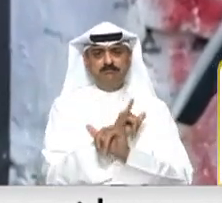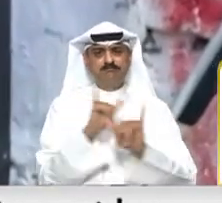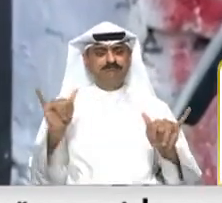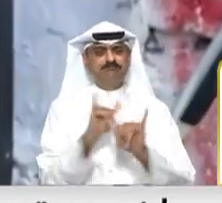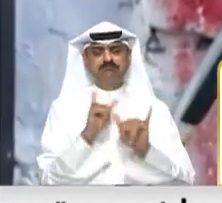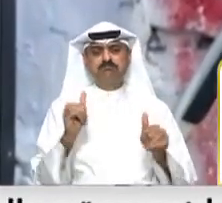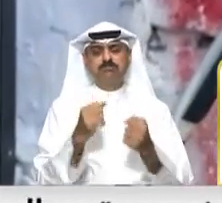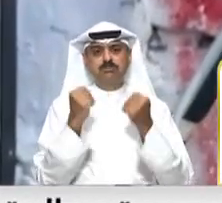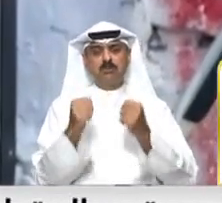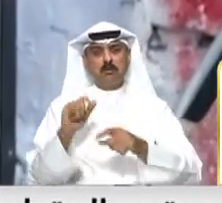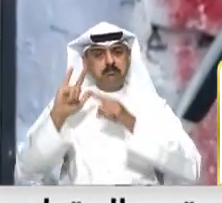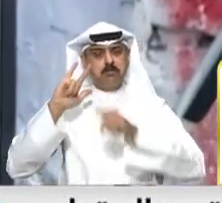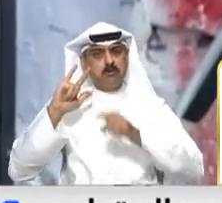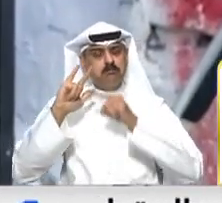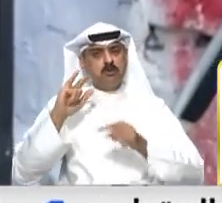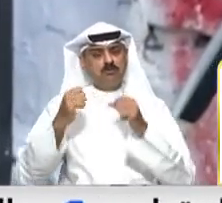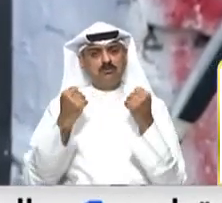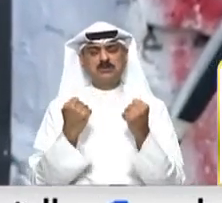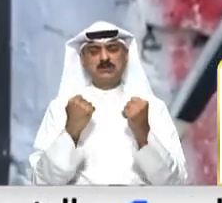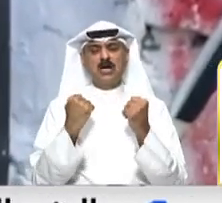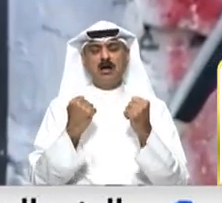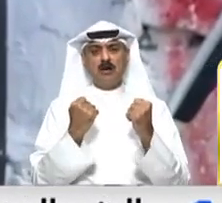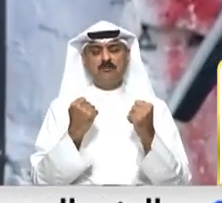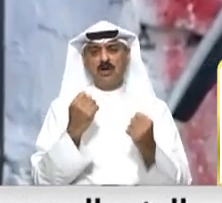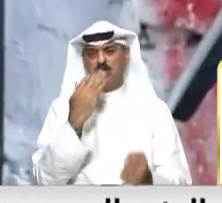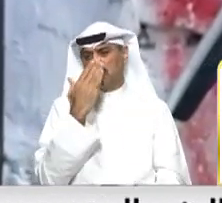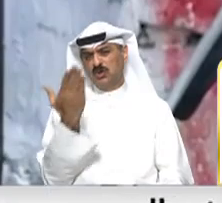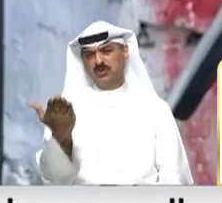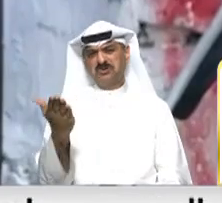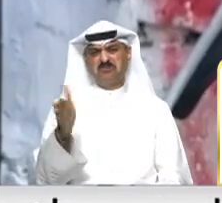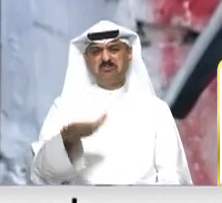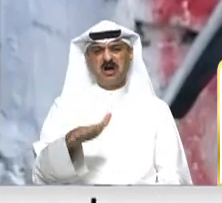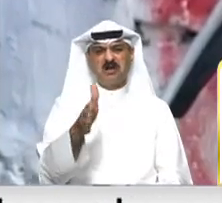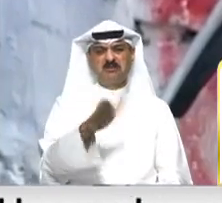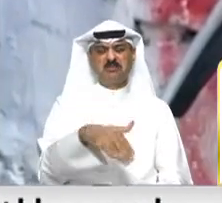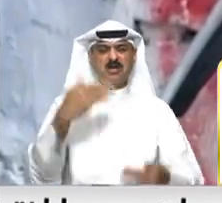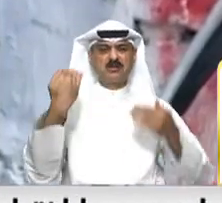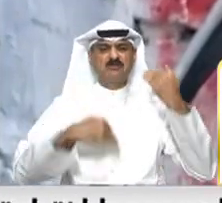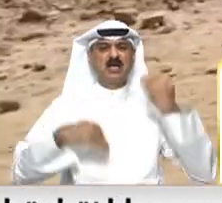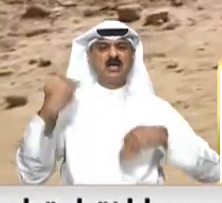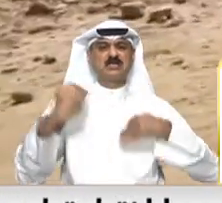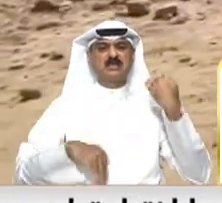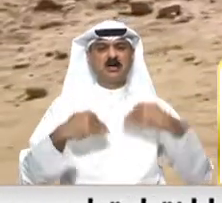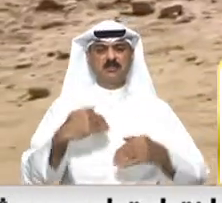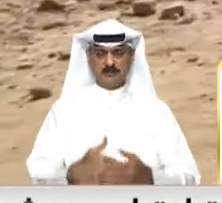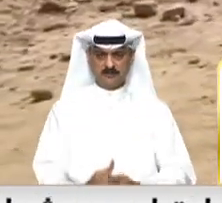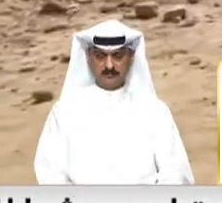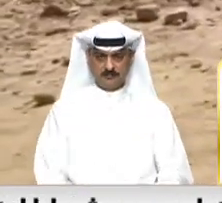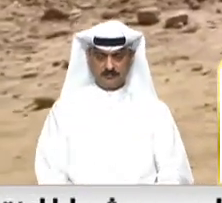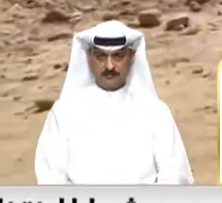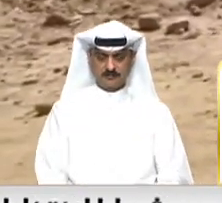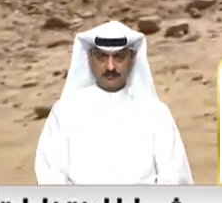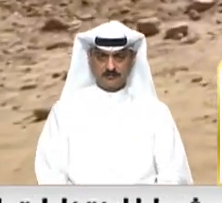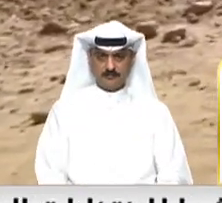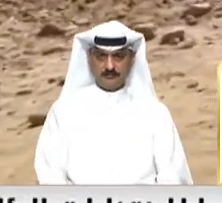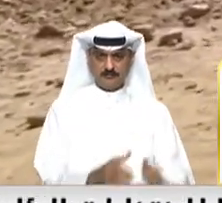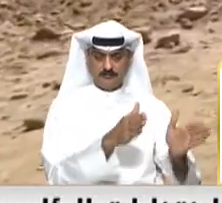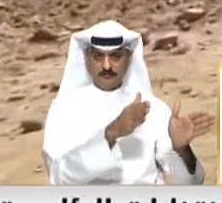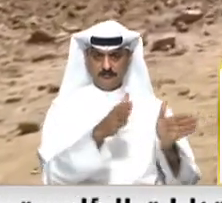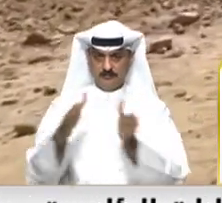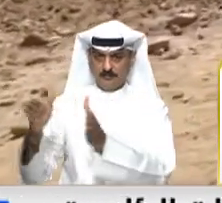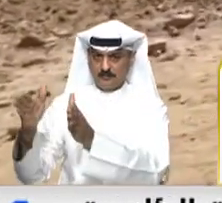ساعة الضرب لحتى الآن، وإحنا بنطلع ناس شهداء وبنطلع مصابين وبنطلع زي هيك. في غضون